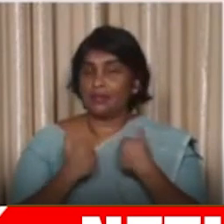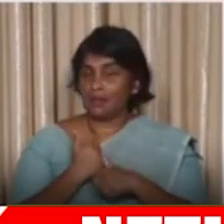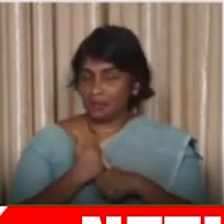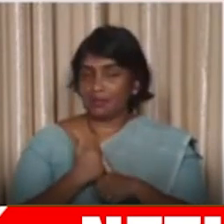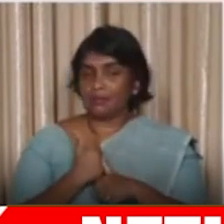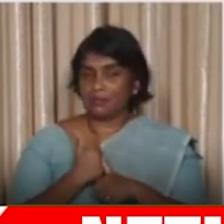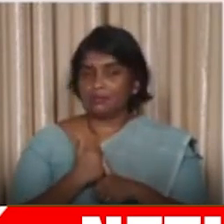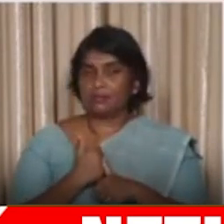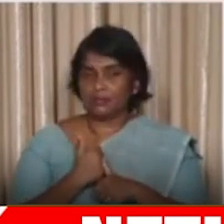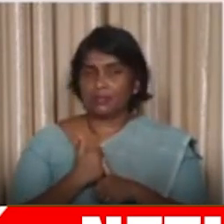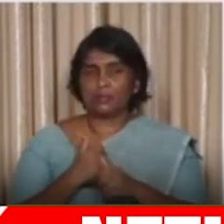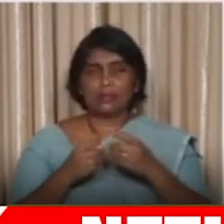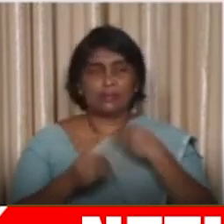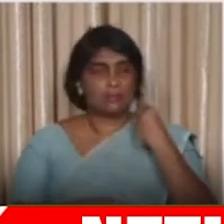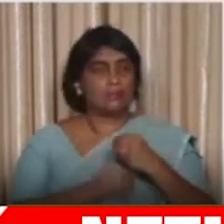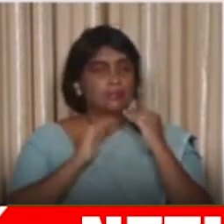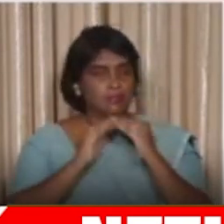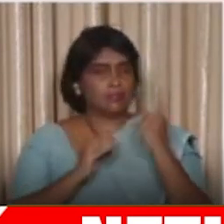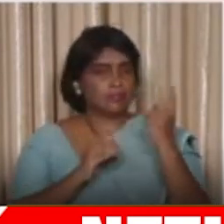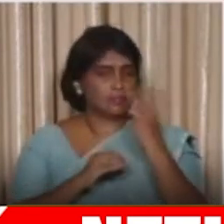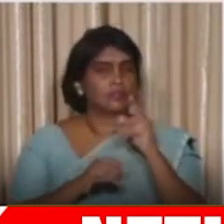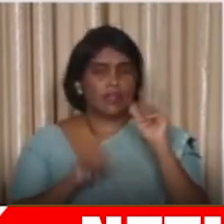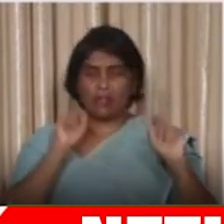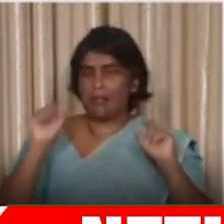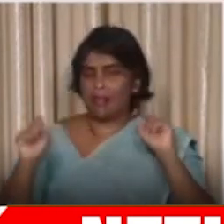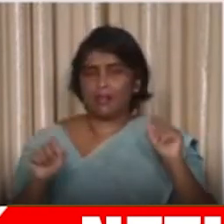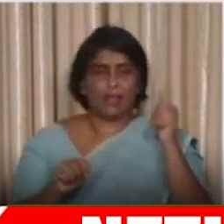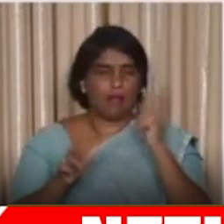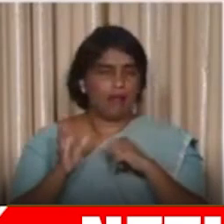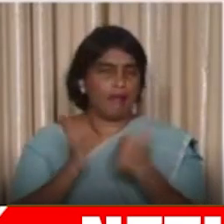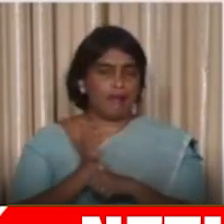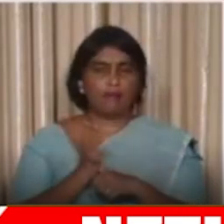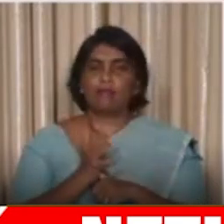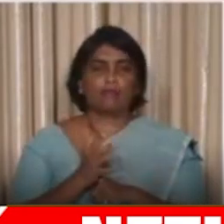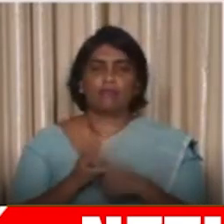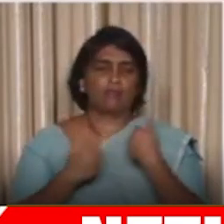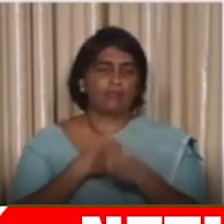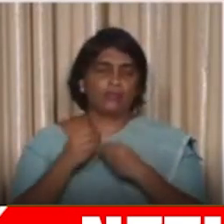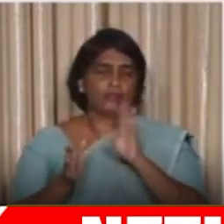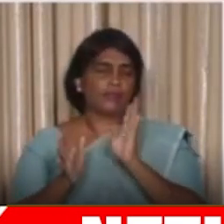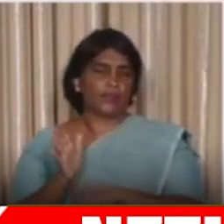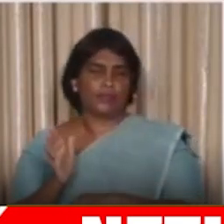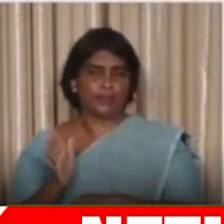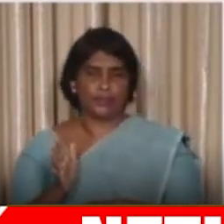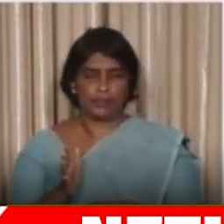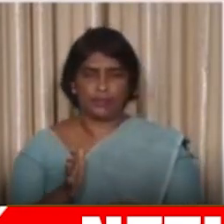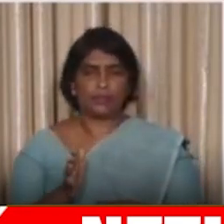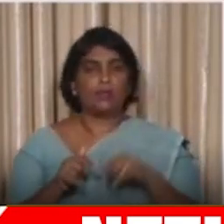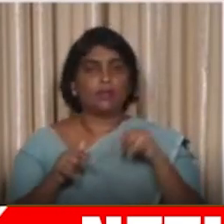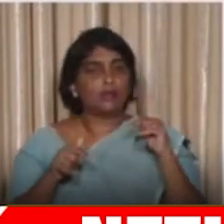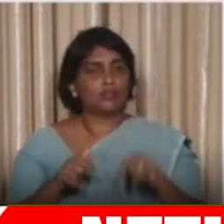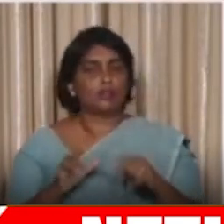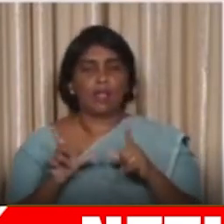මං හිතන්නේ ඉස්කාගාර සංස්ද කීපයක් තියෙන එක එක වර්ගයේ අරක්කු නිෂ්පාදනය කරන ඒ අය ප්‍රතික්ෂේප කරනවා. දැන් අපි